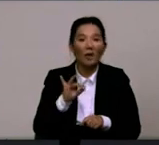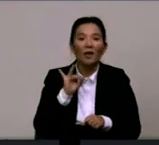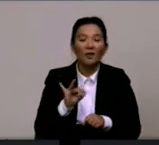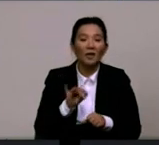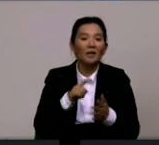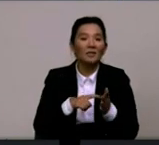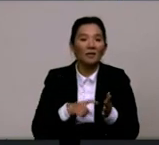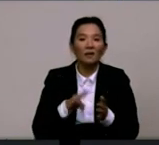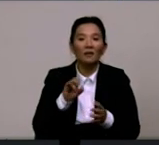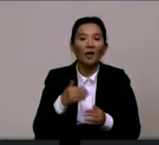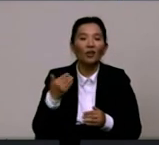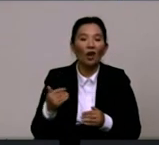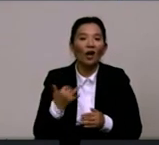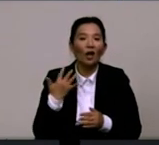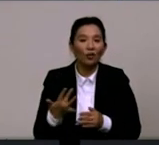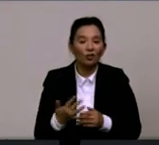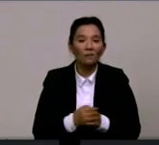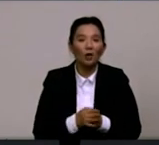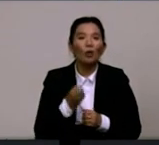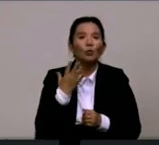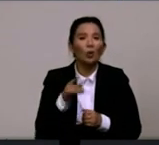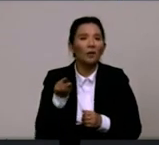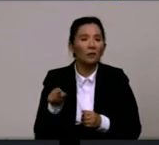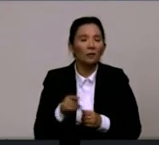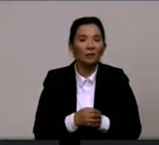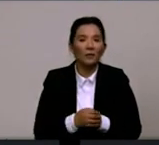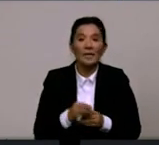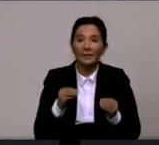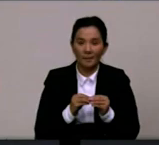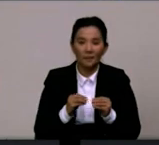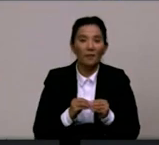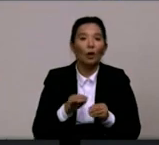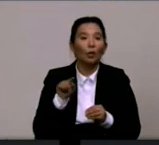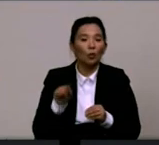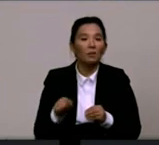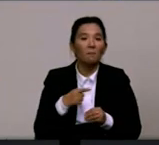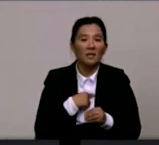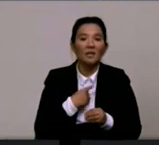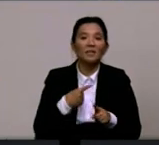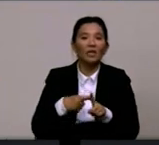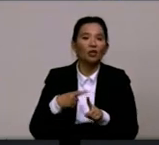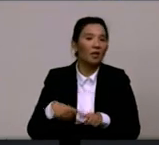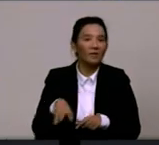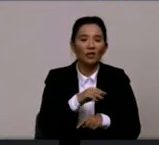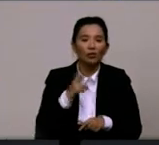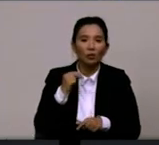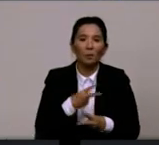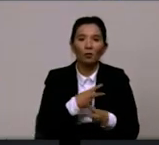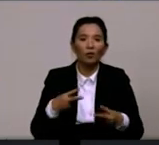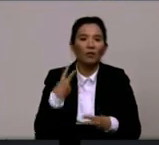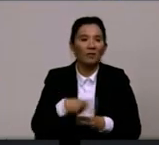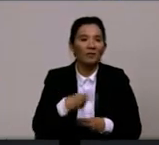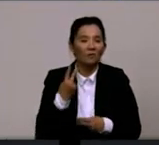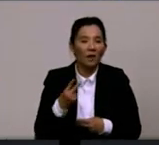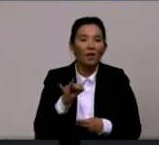и разделить на их количество. Сколько их? 10. То есть мы сложили все числа, получилось